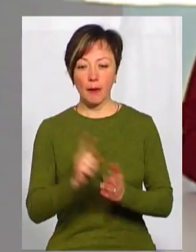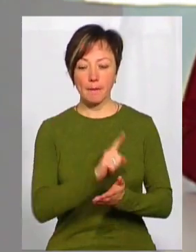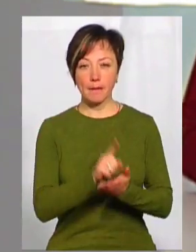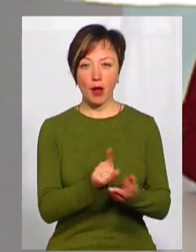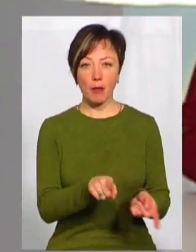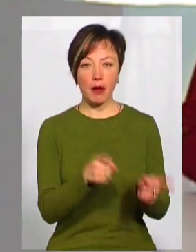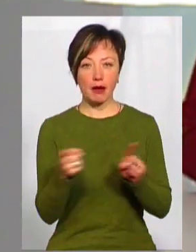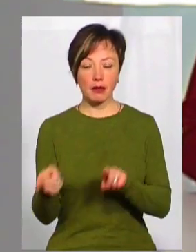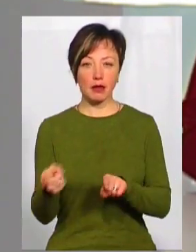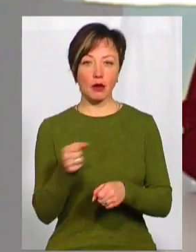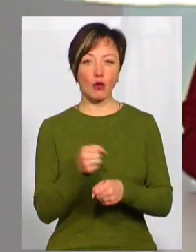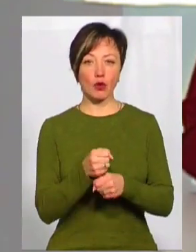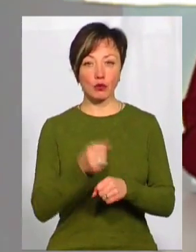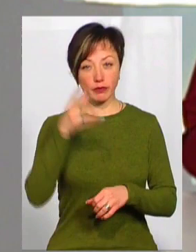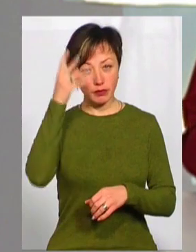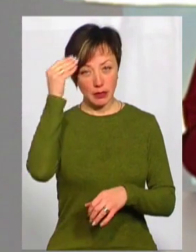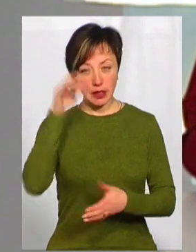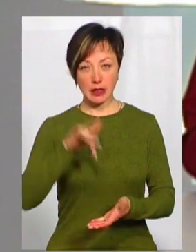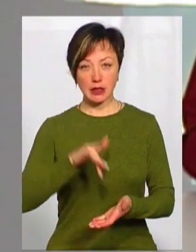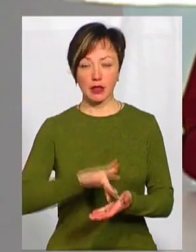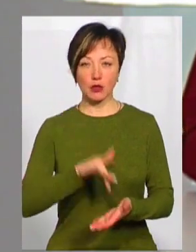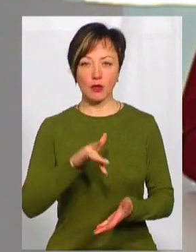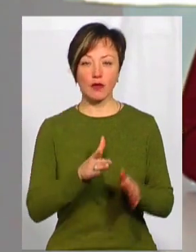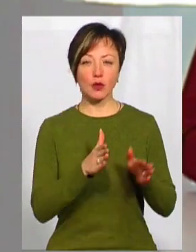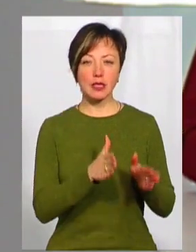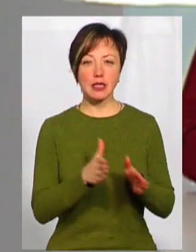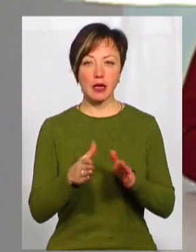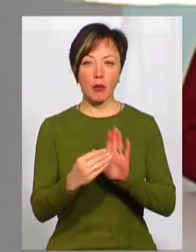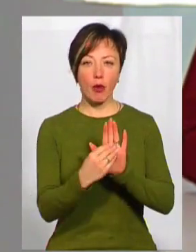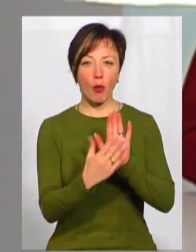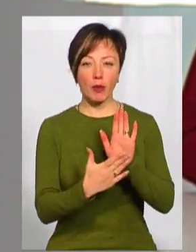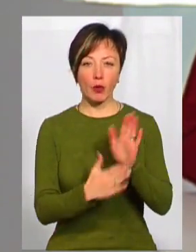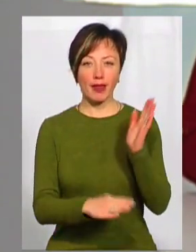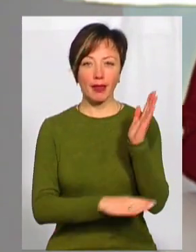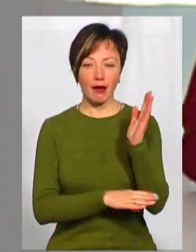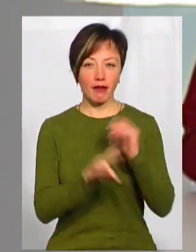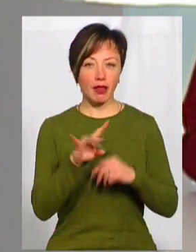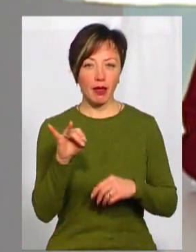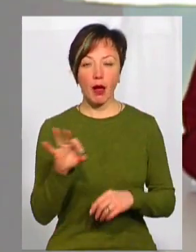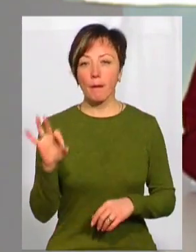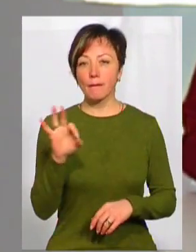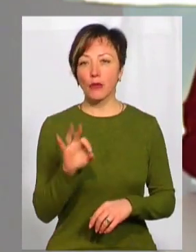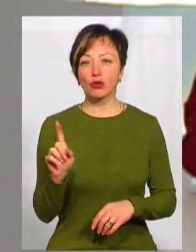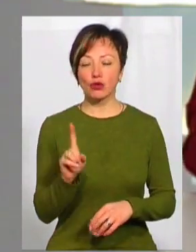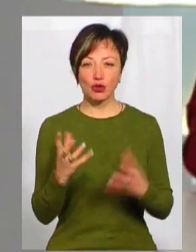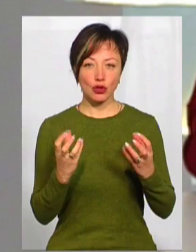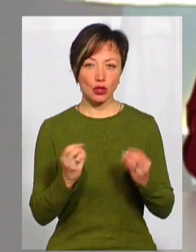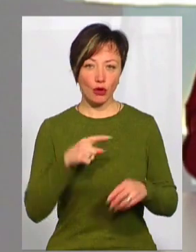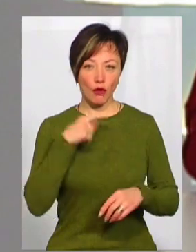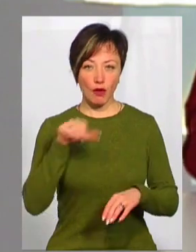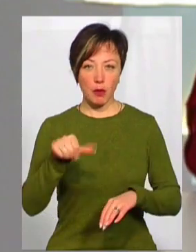на роботу з урахуванням централізованої системи обліку деревини. Про що ще